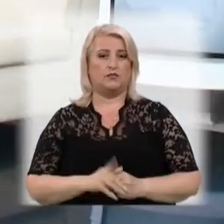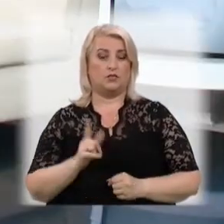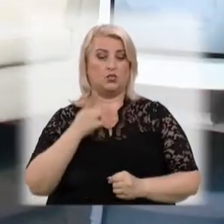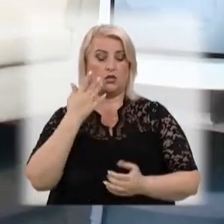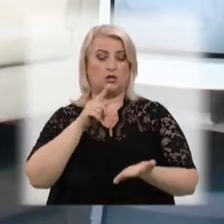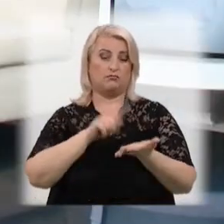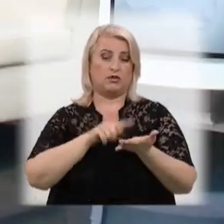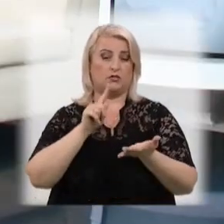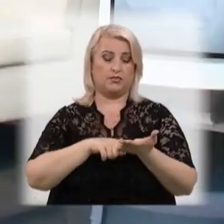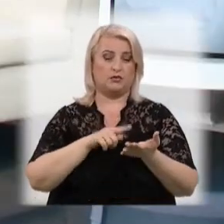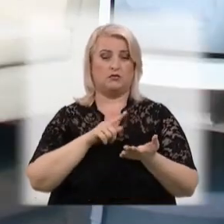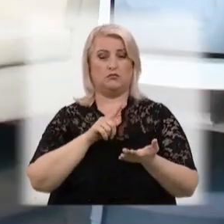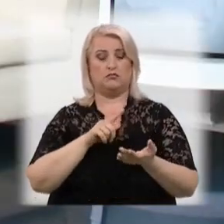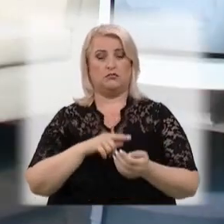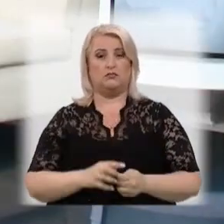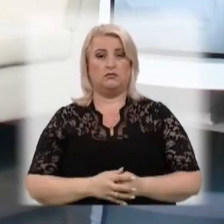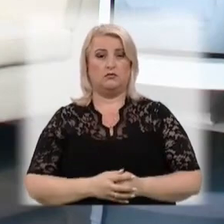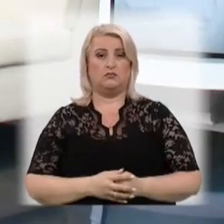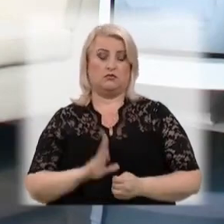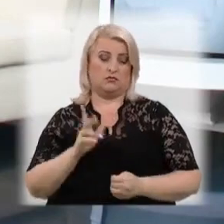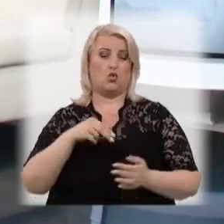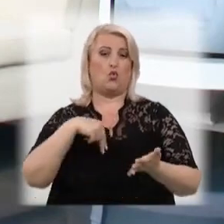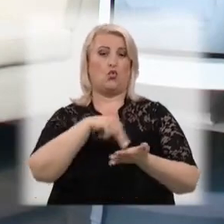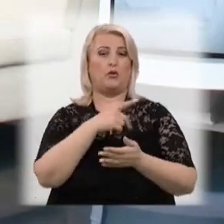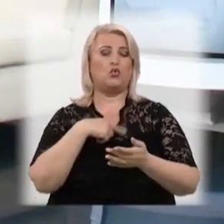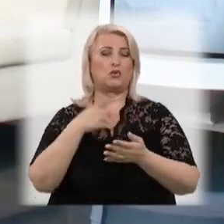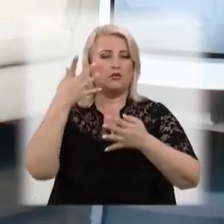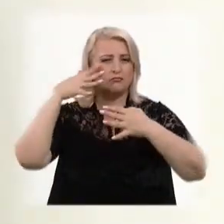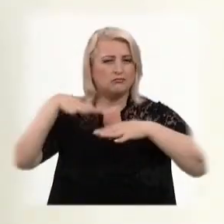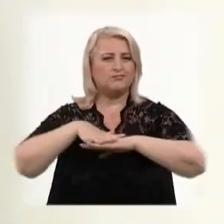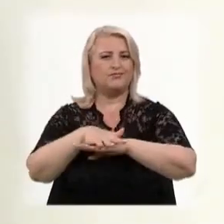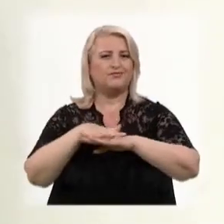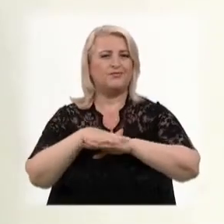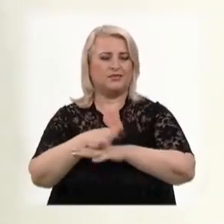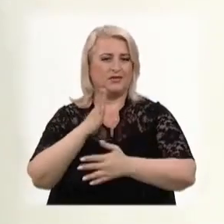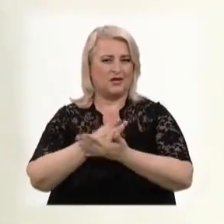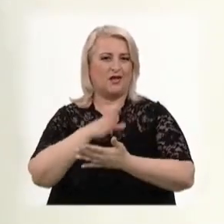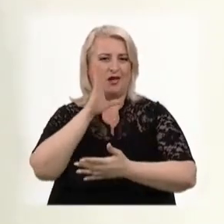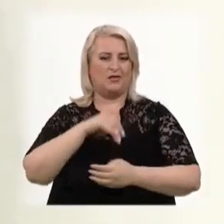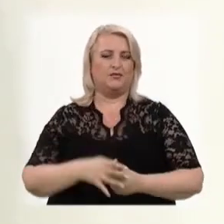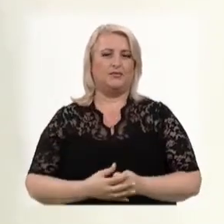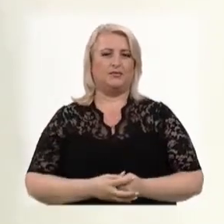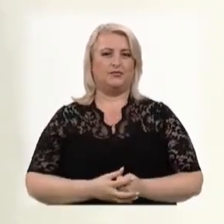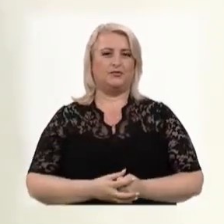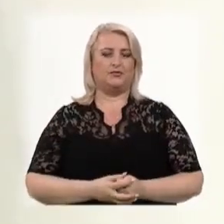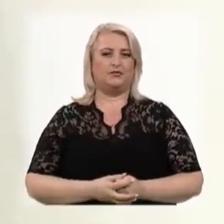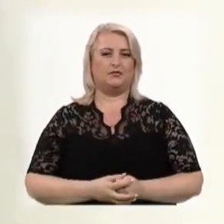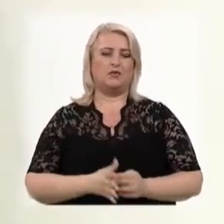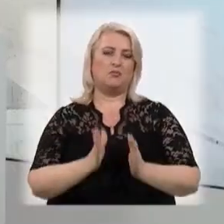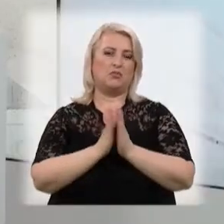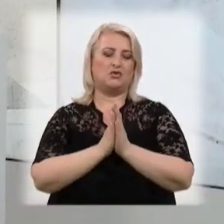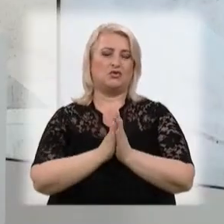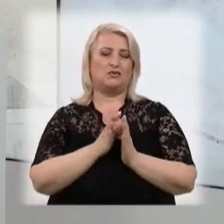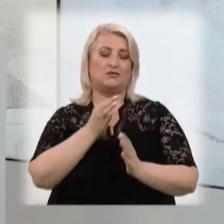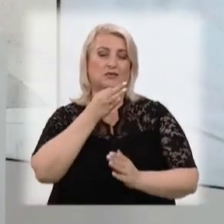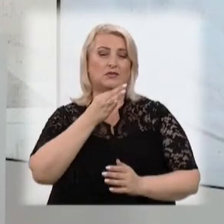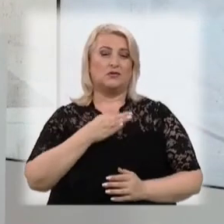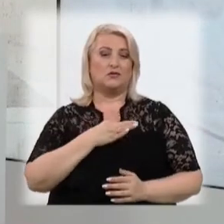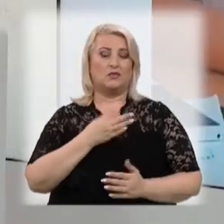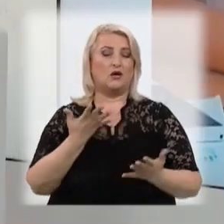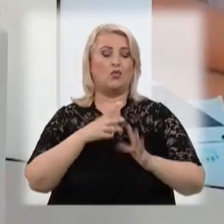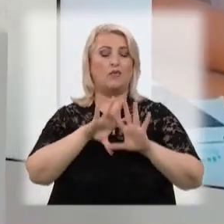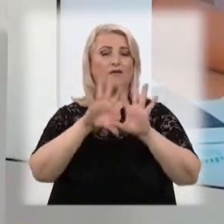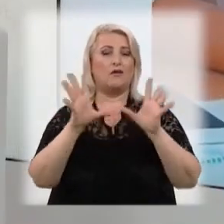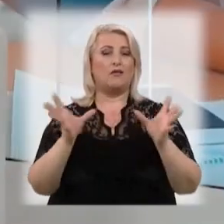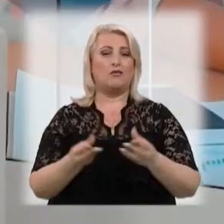click click click click cumpărat respectiv cu o probabilitate foarte mare cât o să cumperi estimează te rog Dumitru Care este volumul